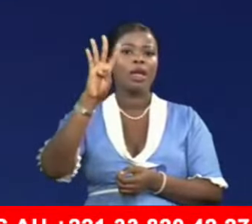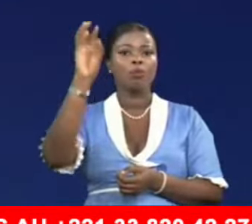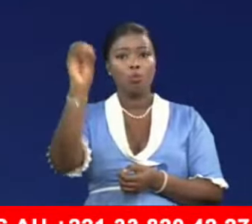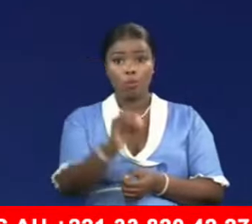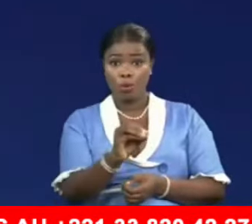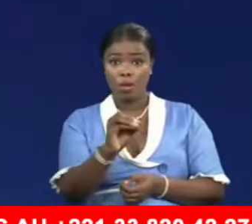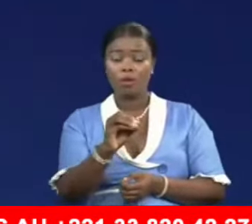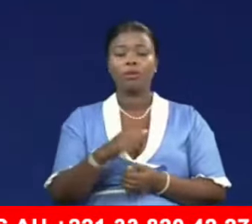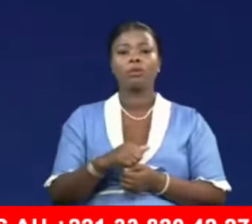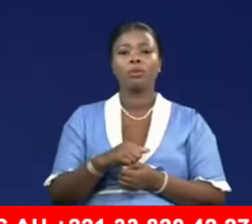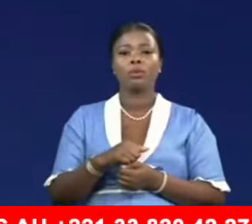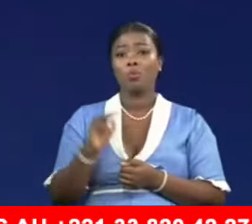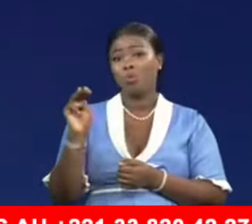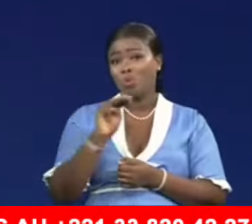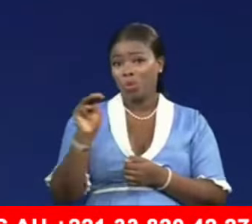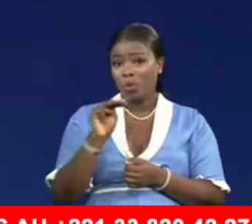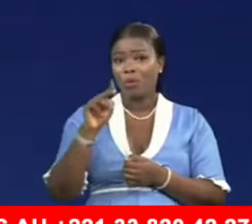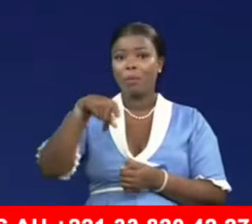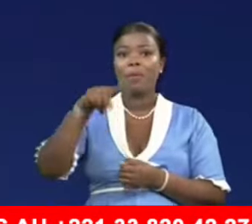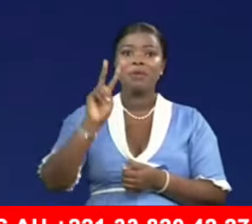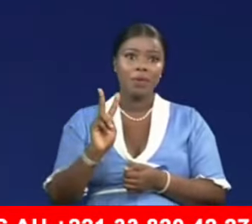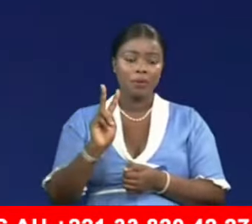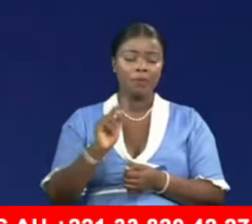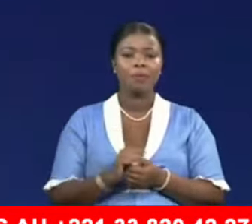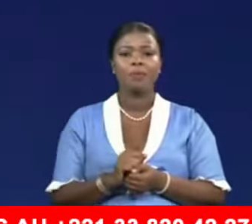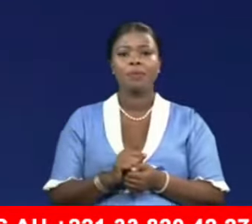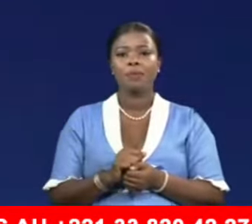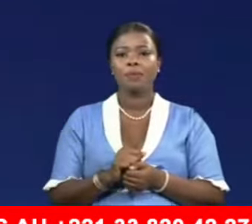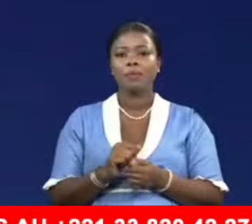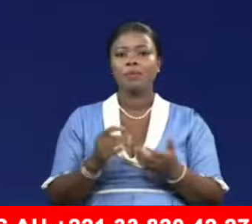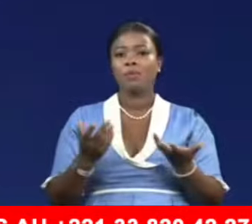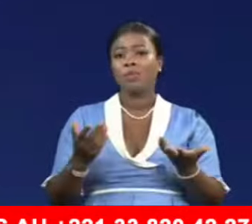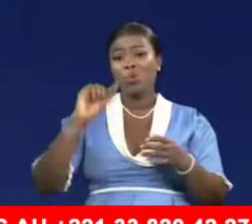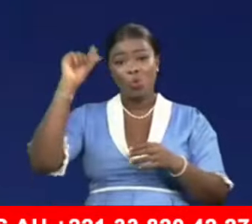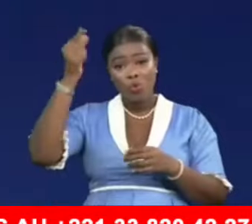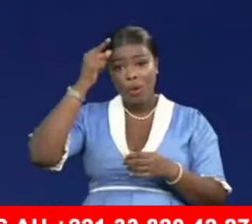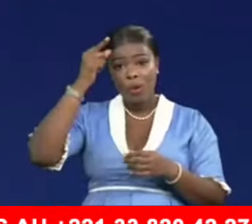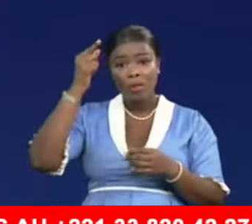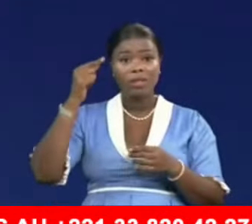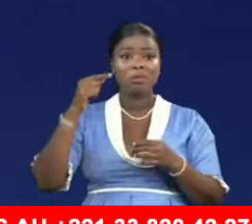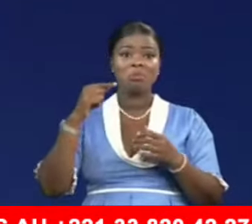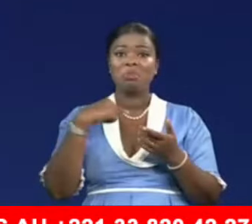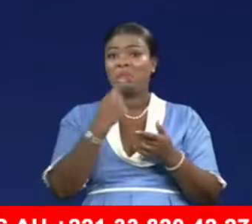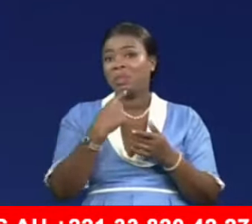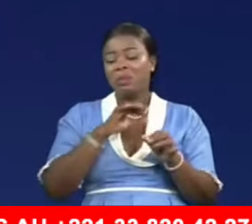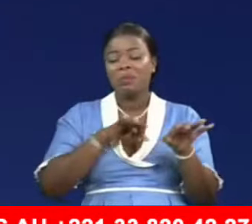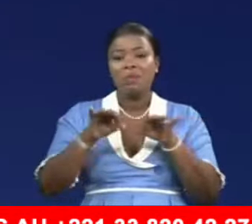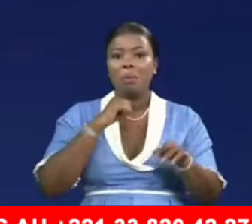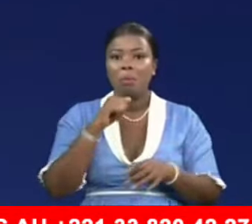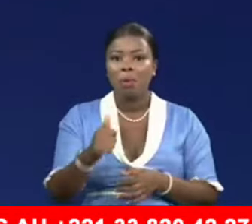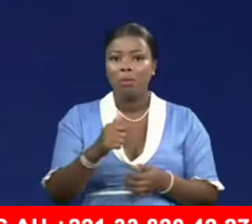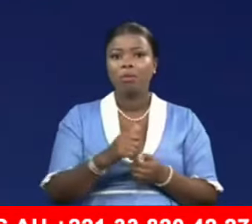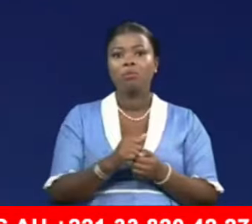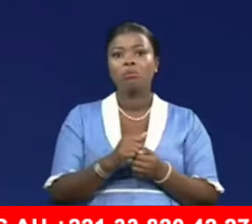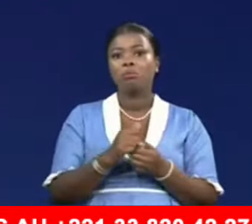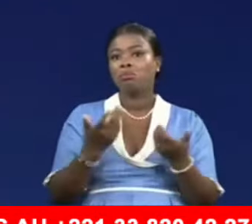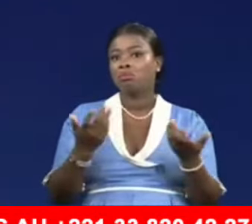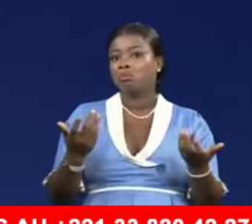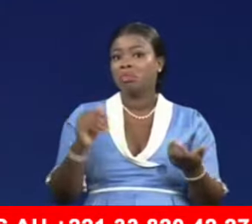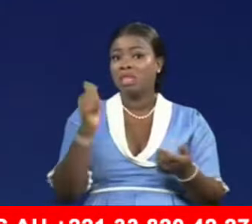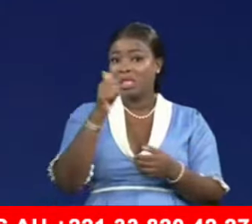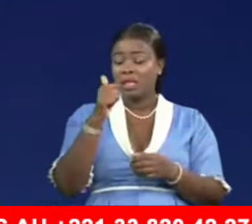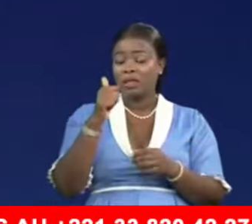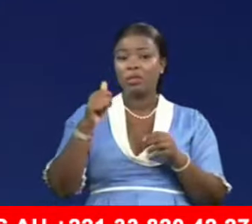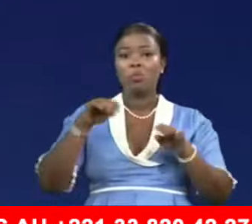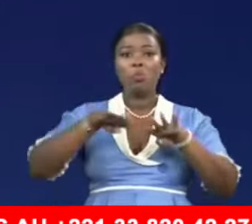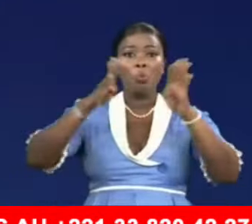en moyen du PIB une gouvernance qui ne favorise pas l'éclosion 10 entreprises pour